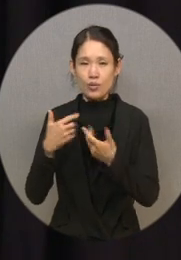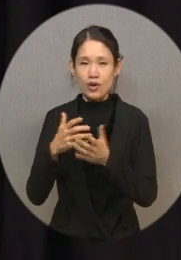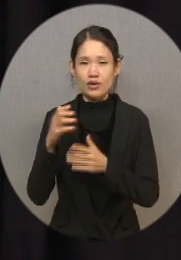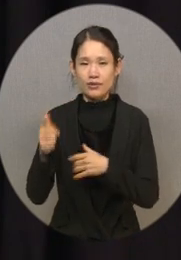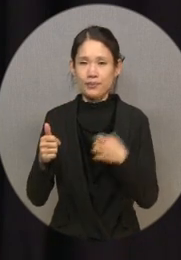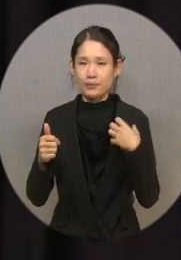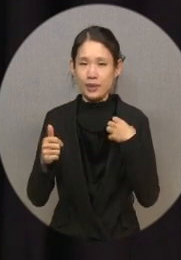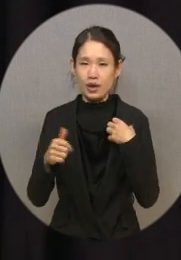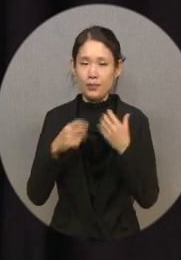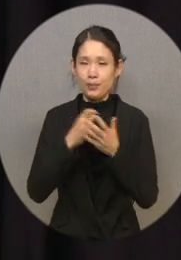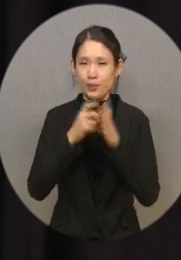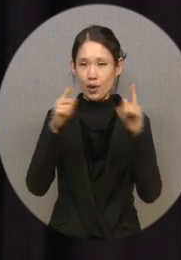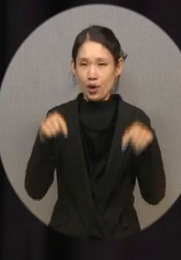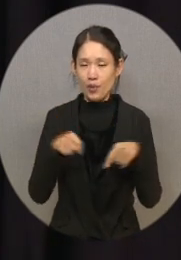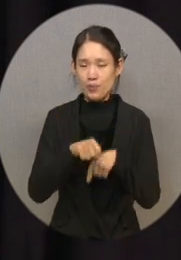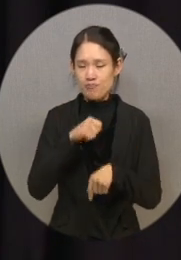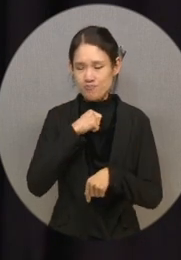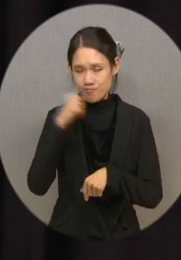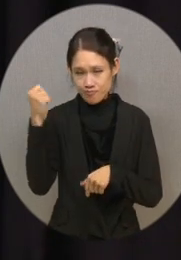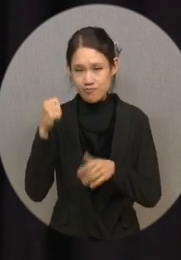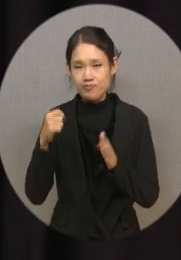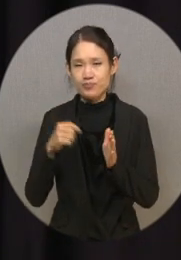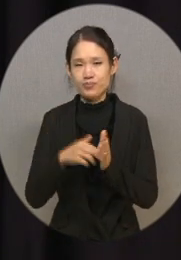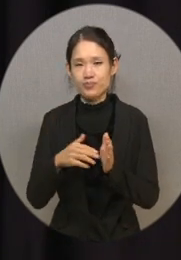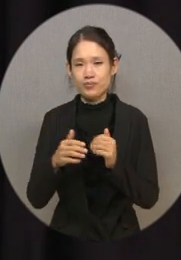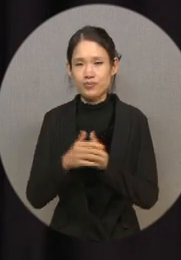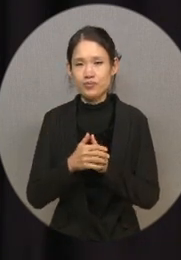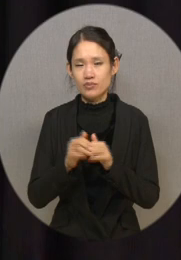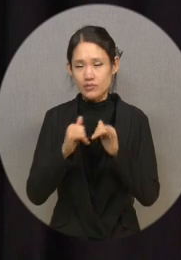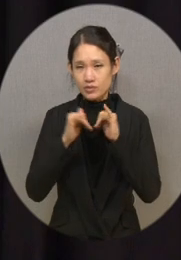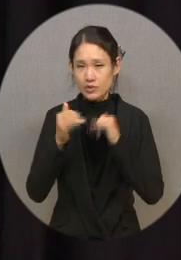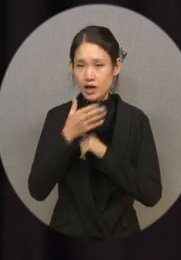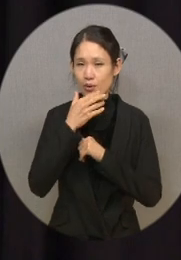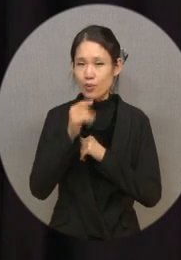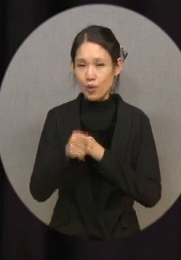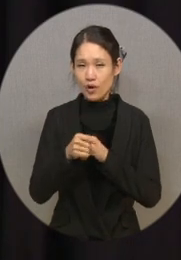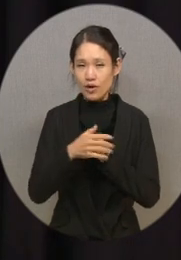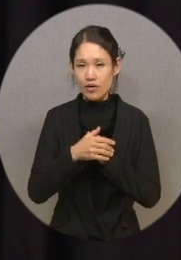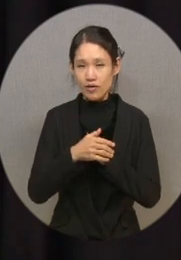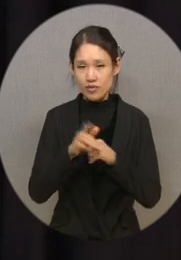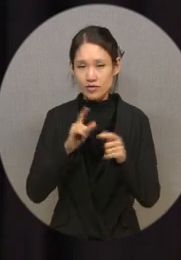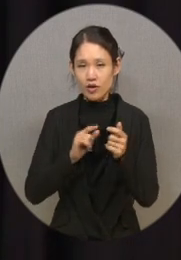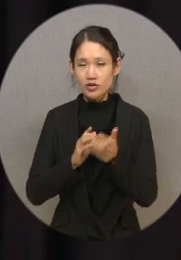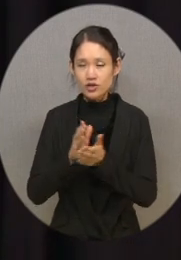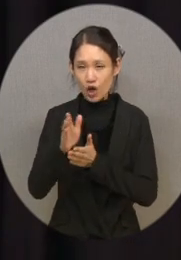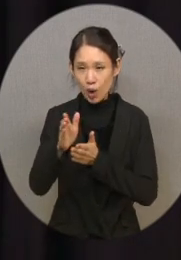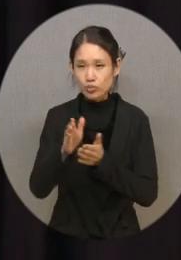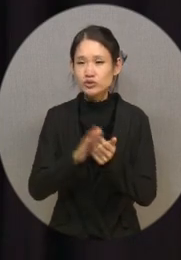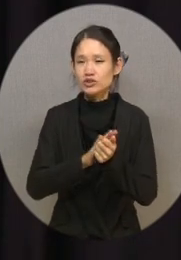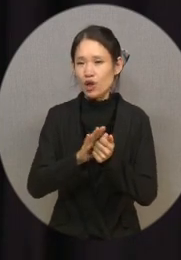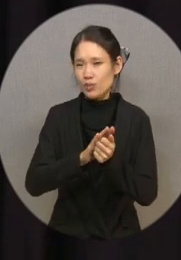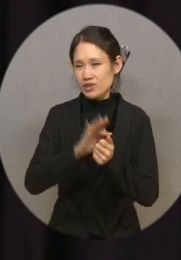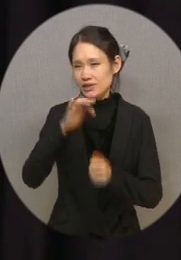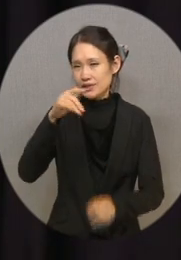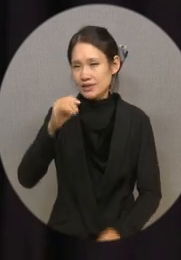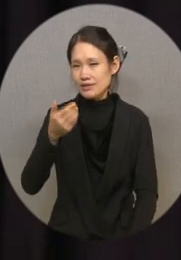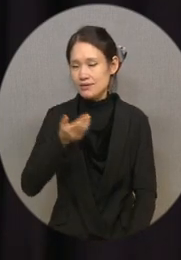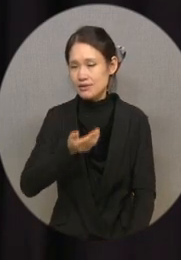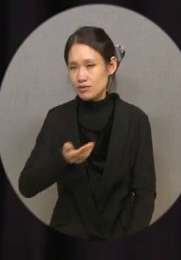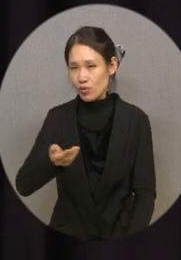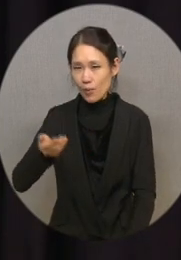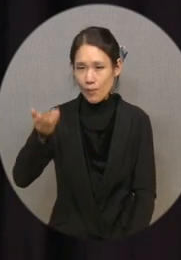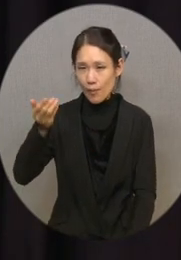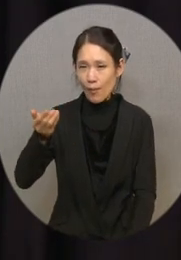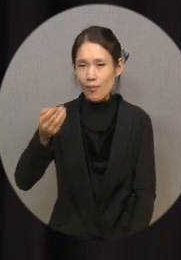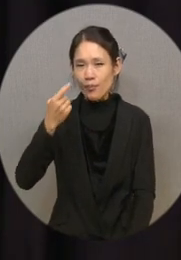기여했다는 거는 법안을 통과해가지고 사회복지사들의 전문적 서비스질을 높였다. 이것이